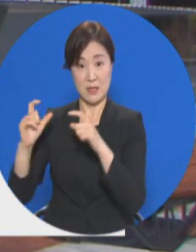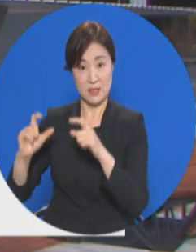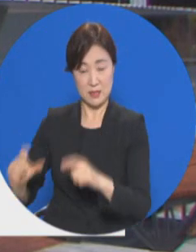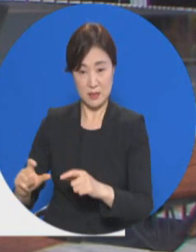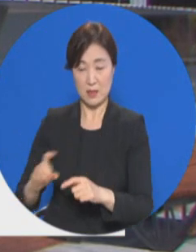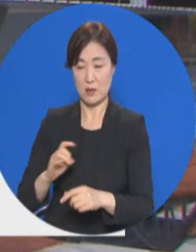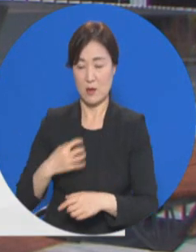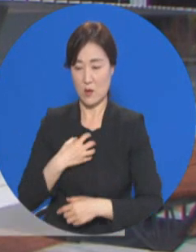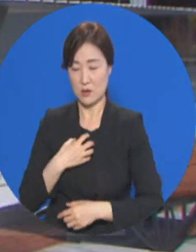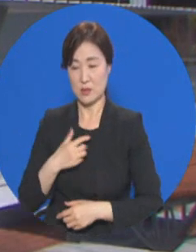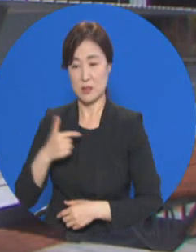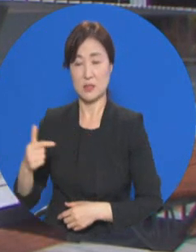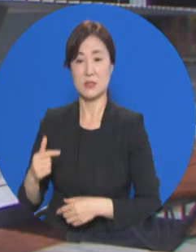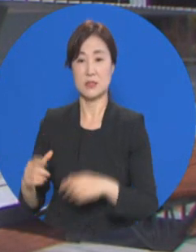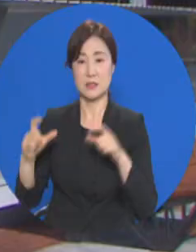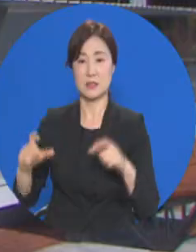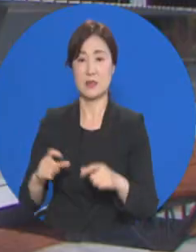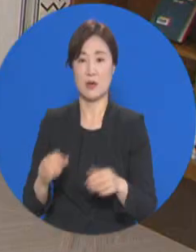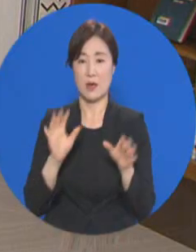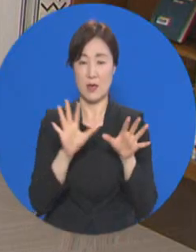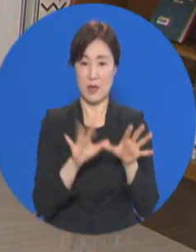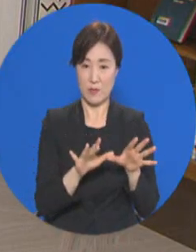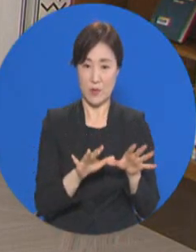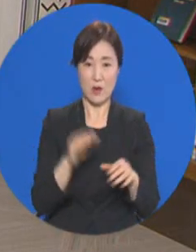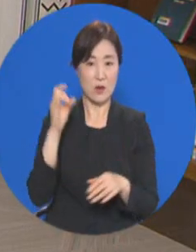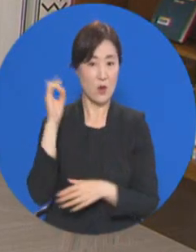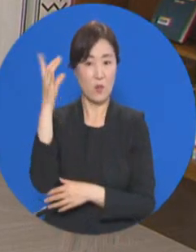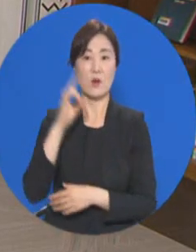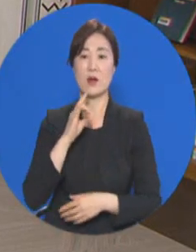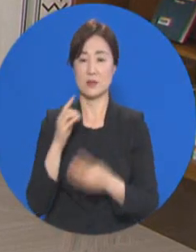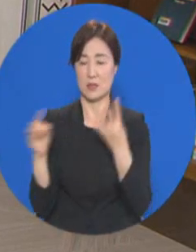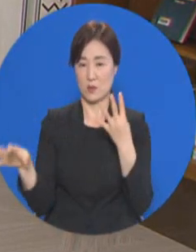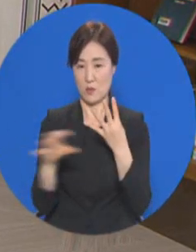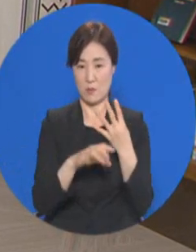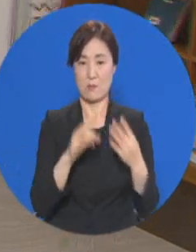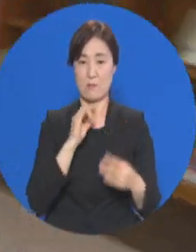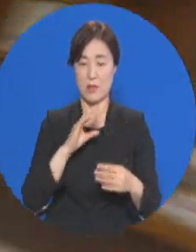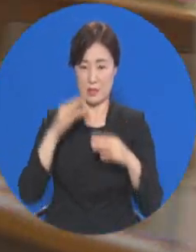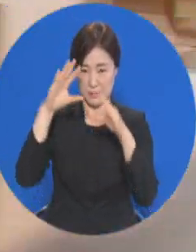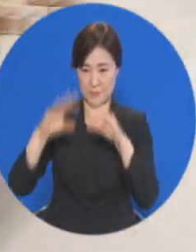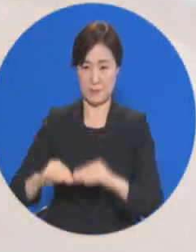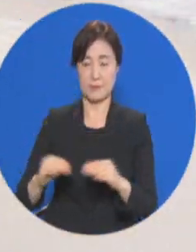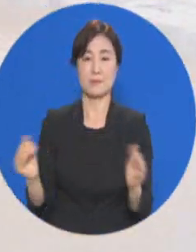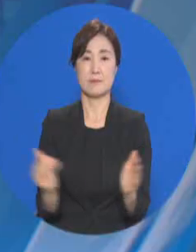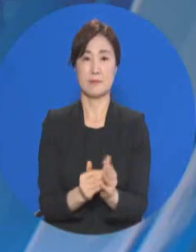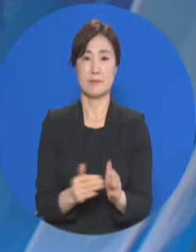우려가 높은 한병과 영광 등 4개 지역에서만 휴원에 들어갔습니다.